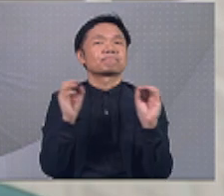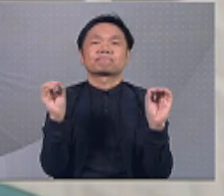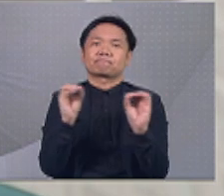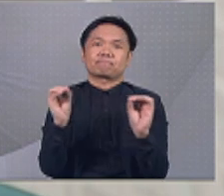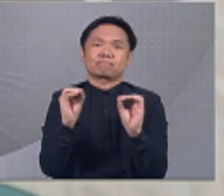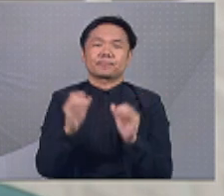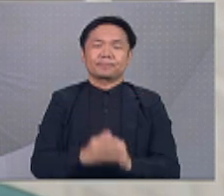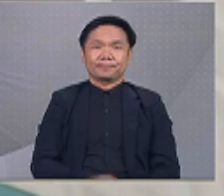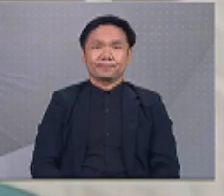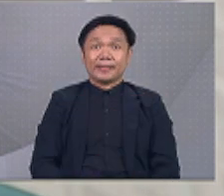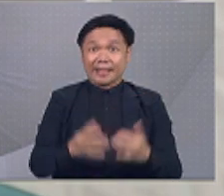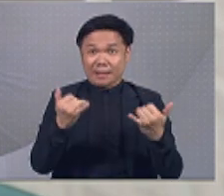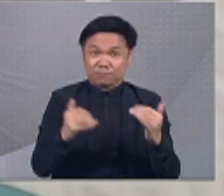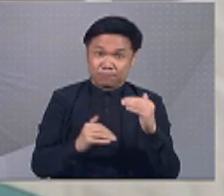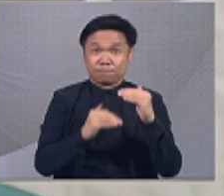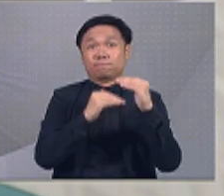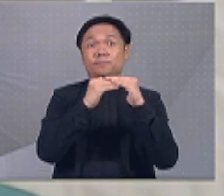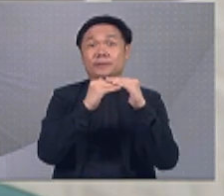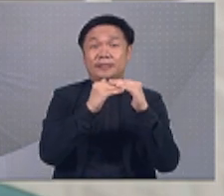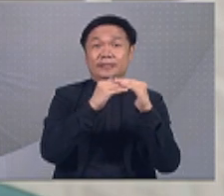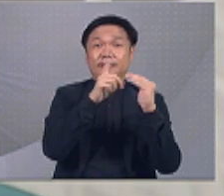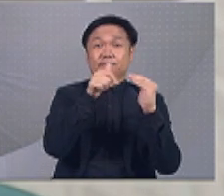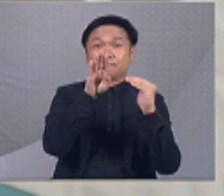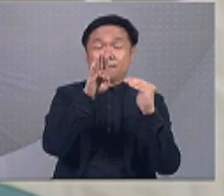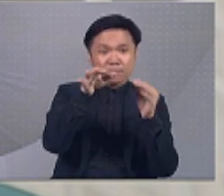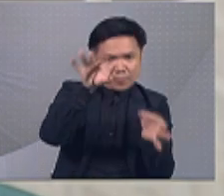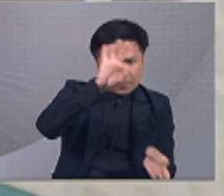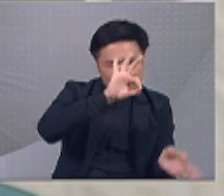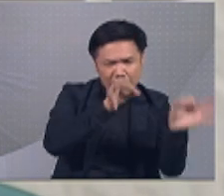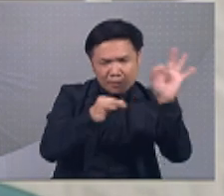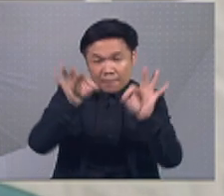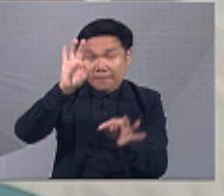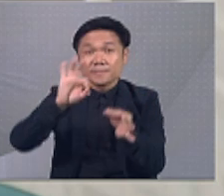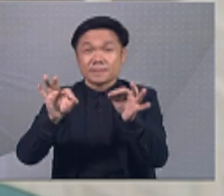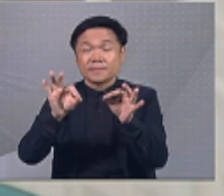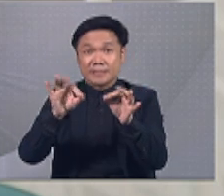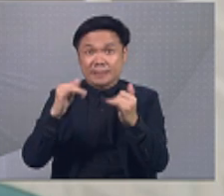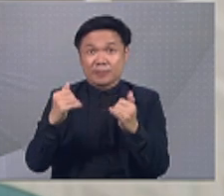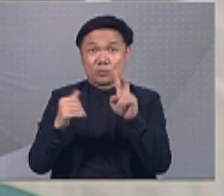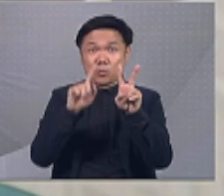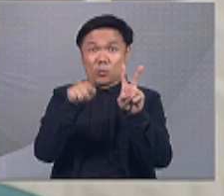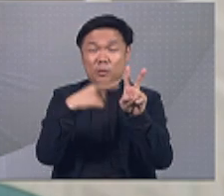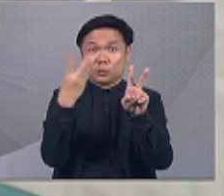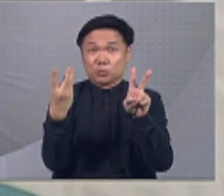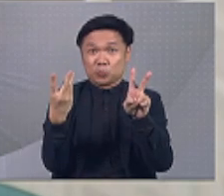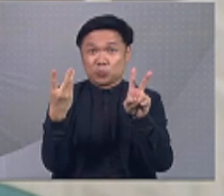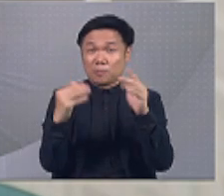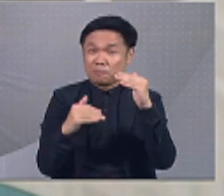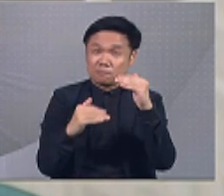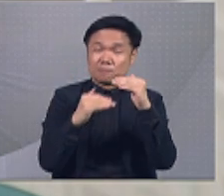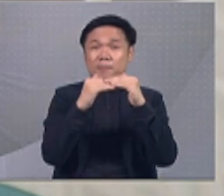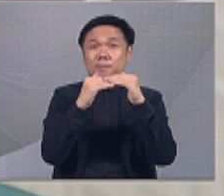laporan ke festival harian 43 mamacomi 19 sehingga Duo Jun 2020